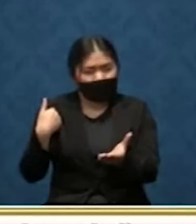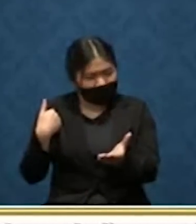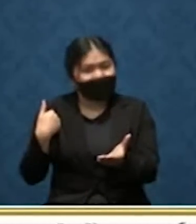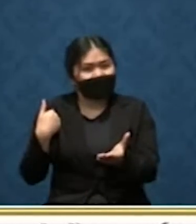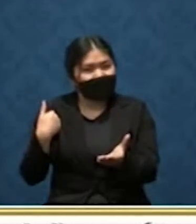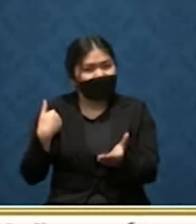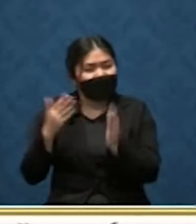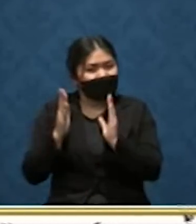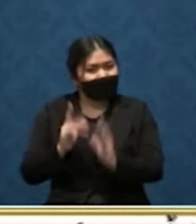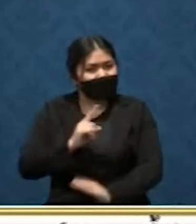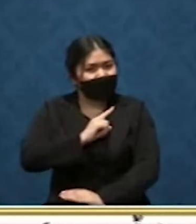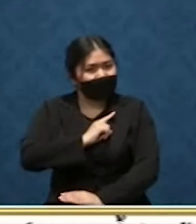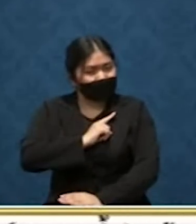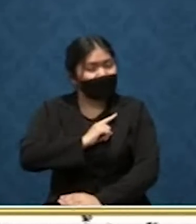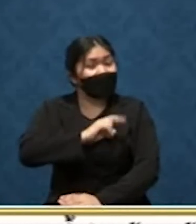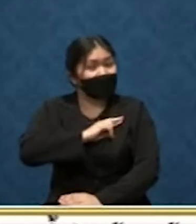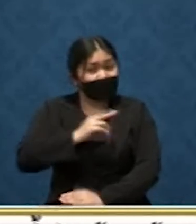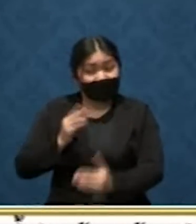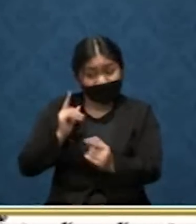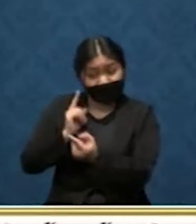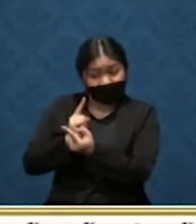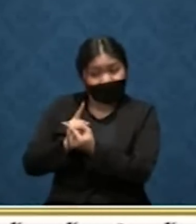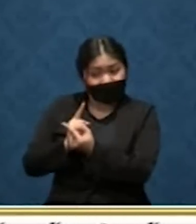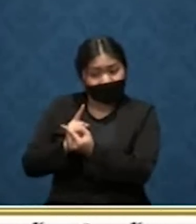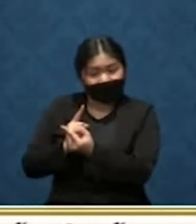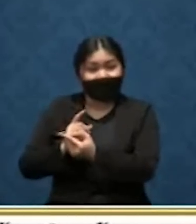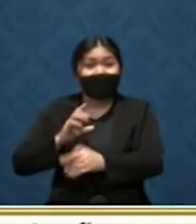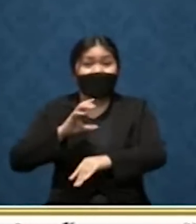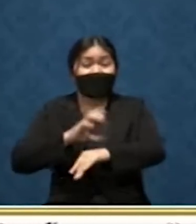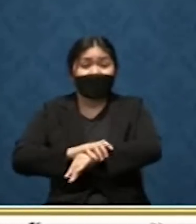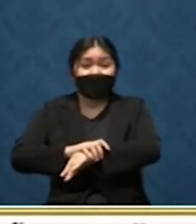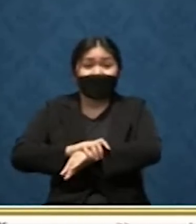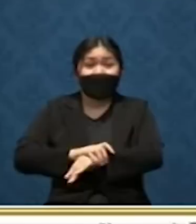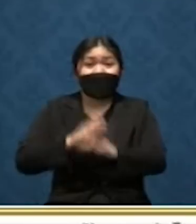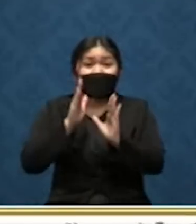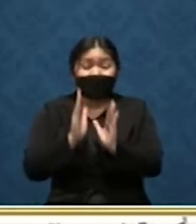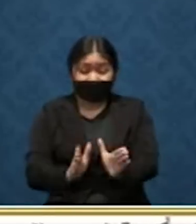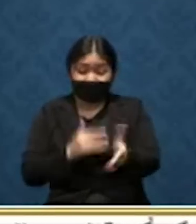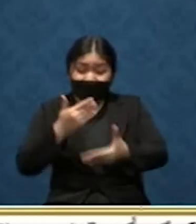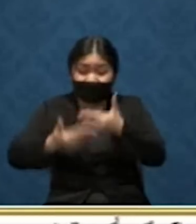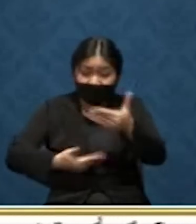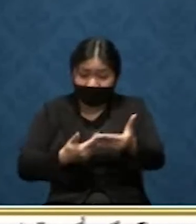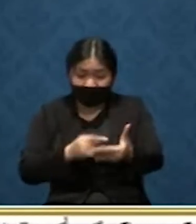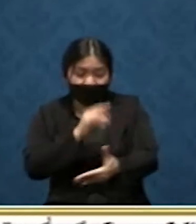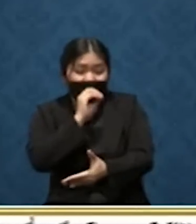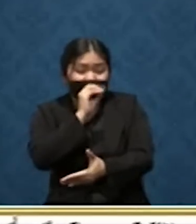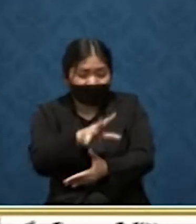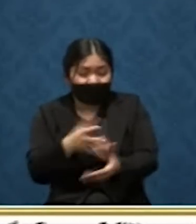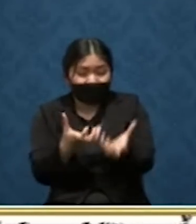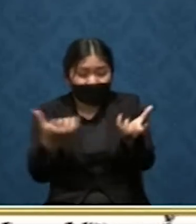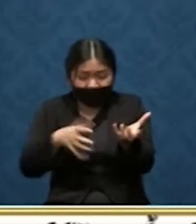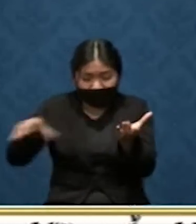ให้เจ้านาทีที่ตัวเอมีเส้นสายไปจับคู่แ่งให้หมดครัอ้างวามันผดลิกษิต